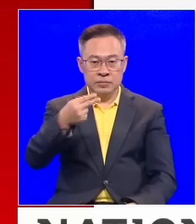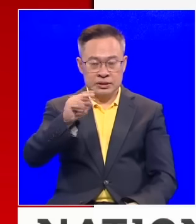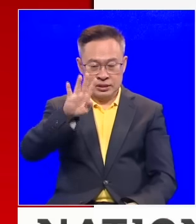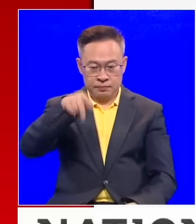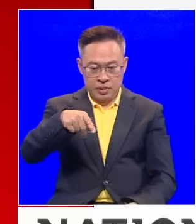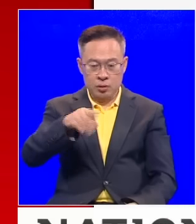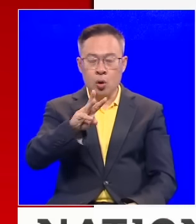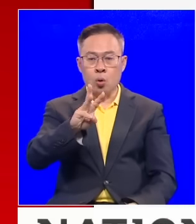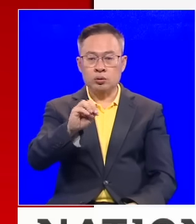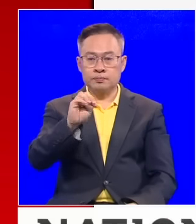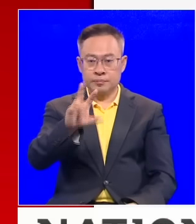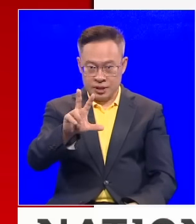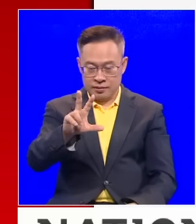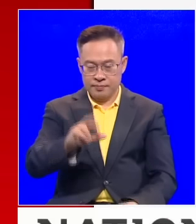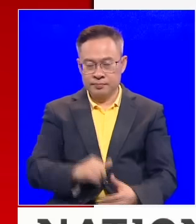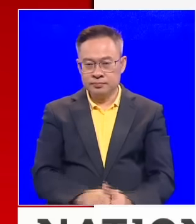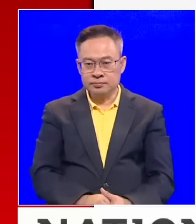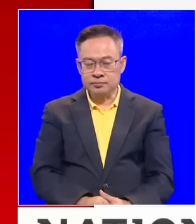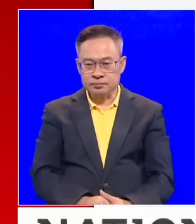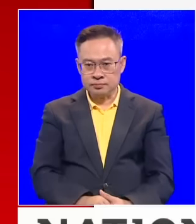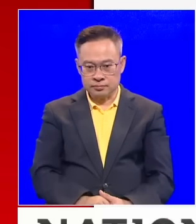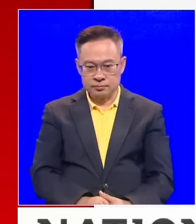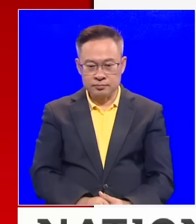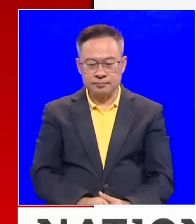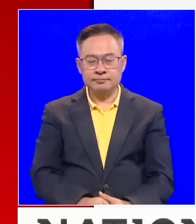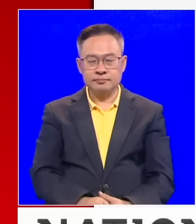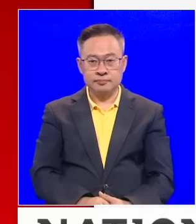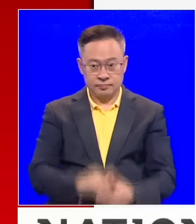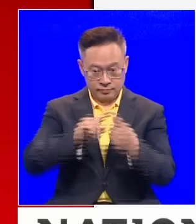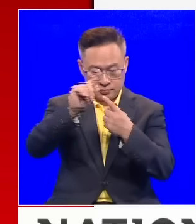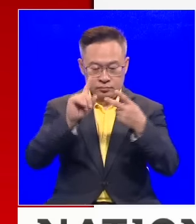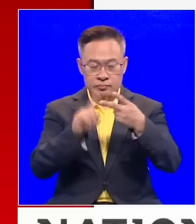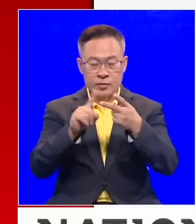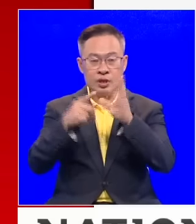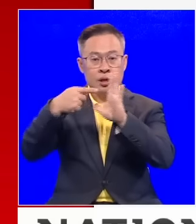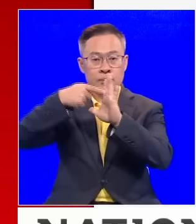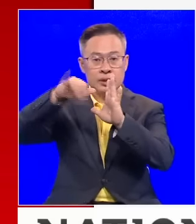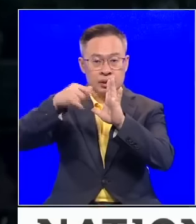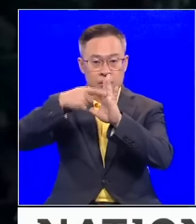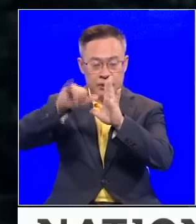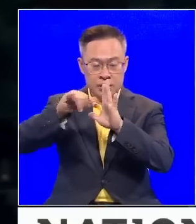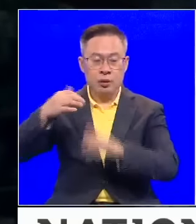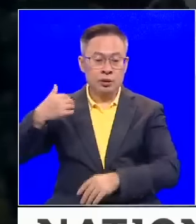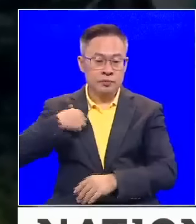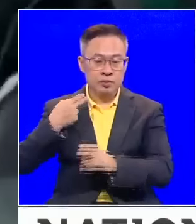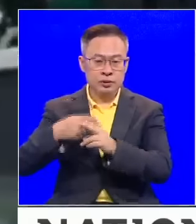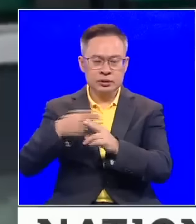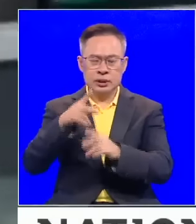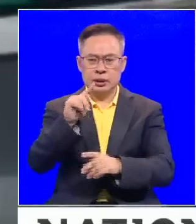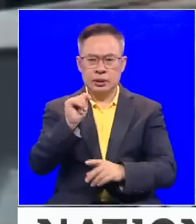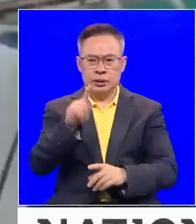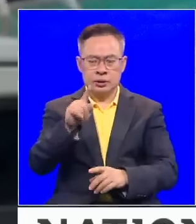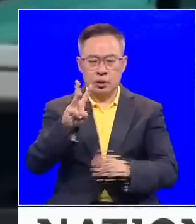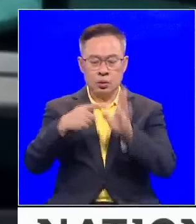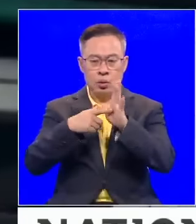114,063 คะแนนค่ะขณะที่อบจที่พะเยากันบ้างการเลือกตั้งนายกอบจพะเยานายทวัฒน์สุทธิวงศ์จ